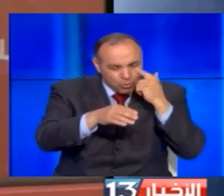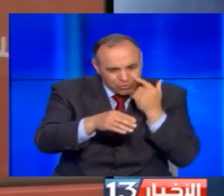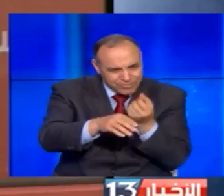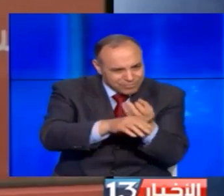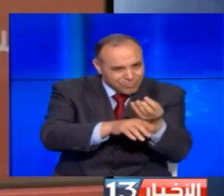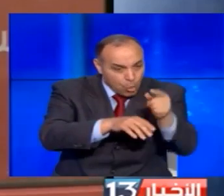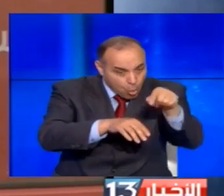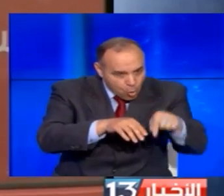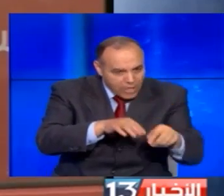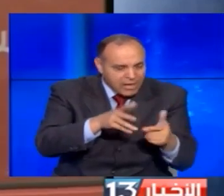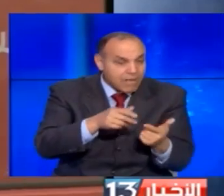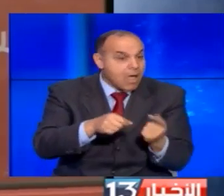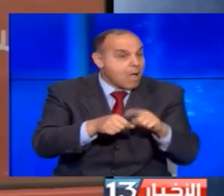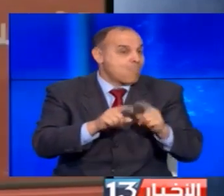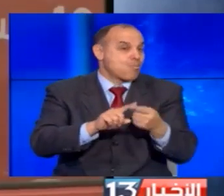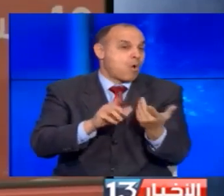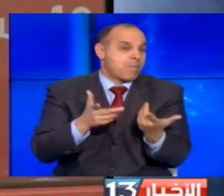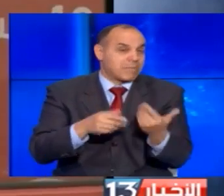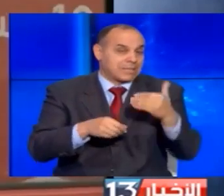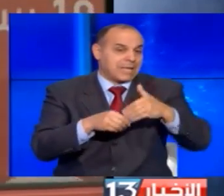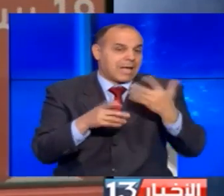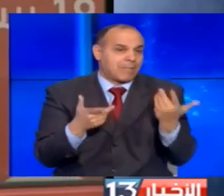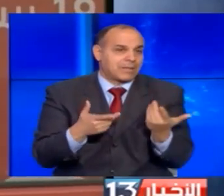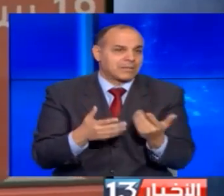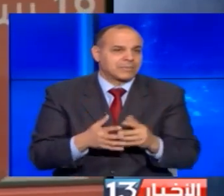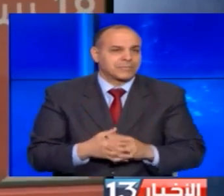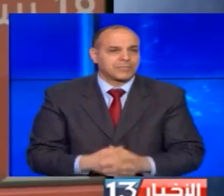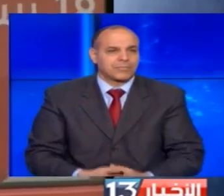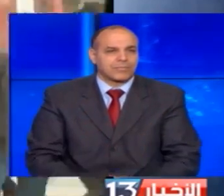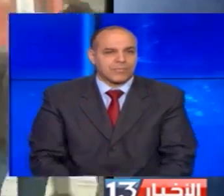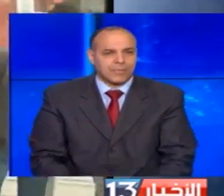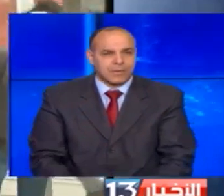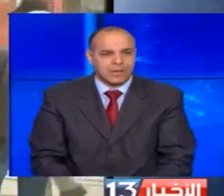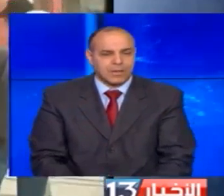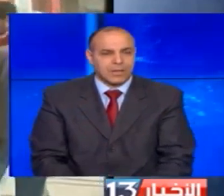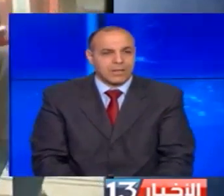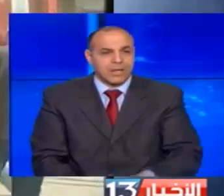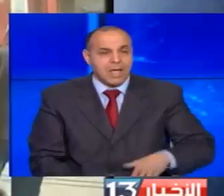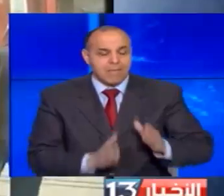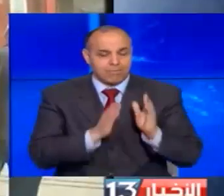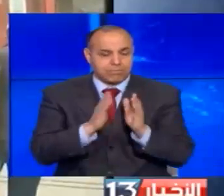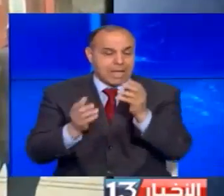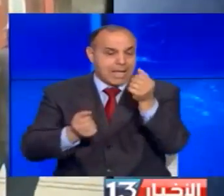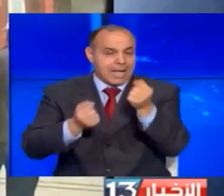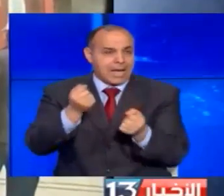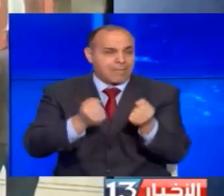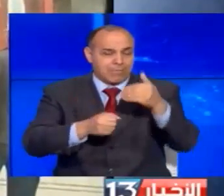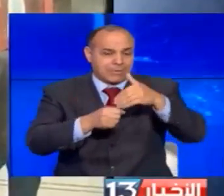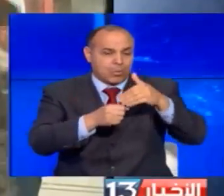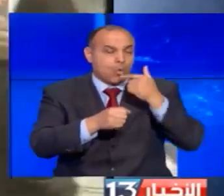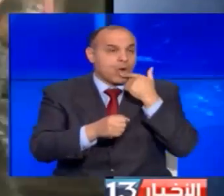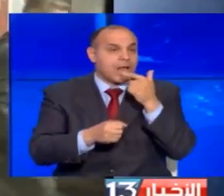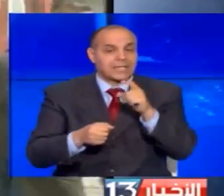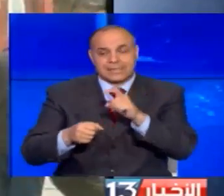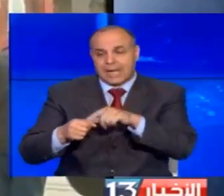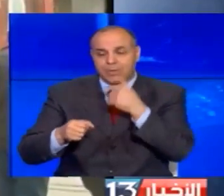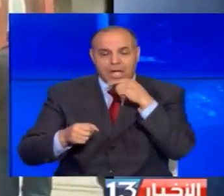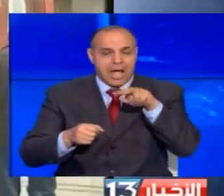ونحسوهم بقيمة التسجيل وقيمة المشاركة في الانتخابات. المكاتب المتنقلة للتسجيل